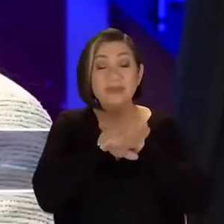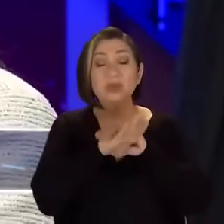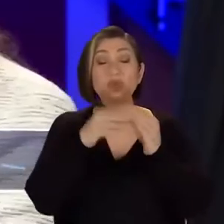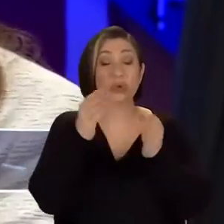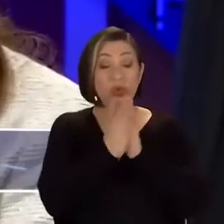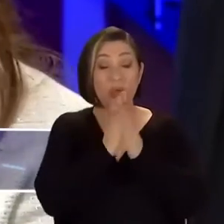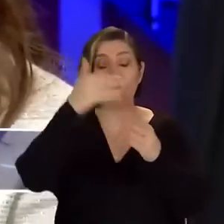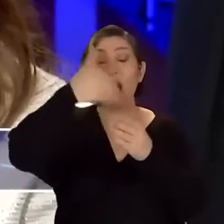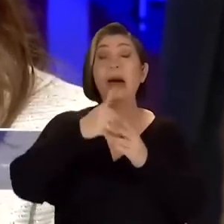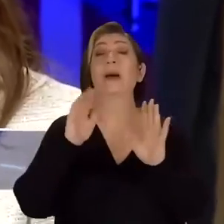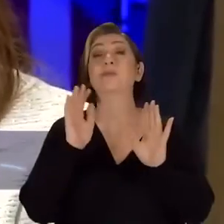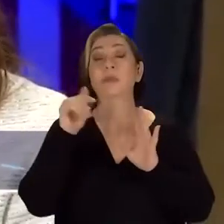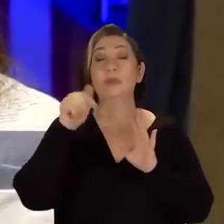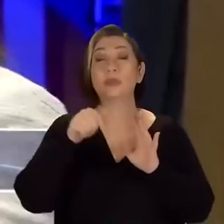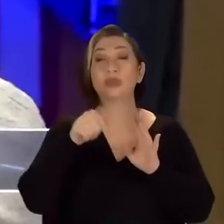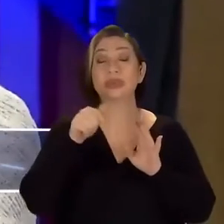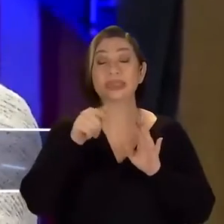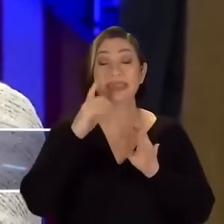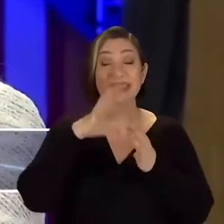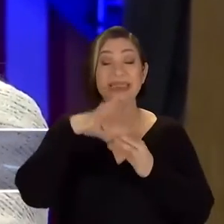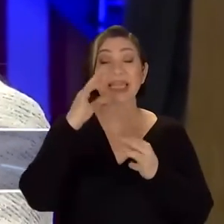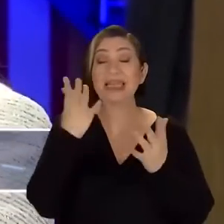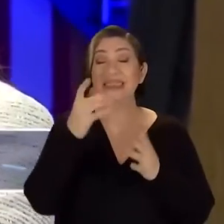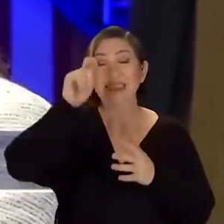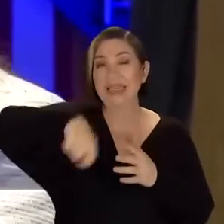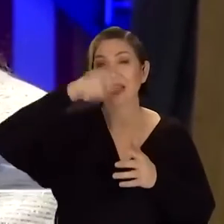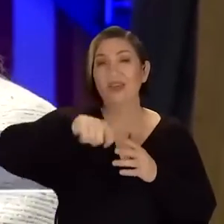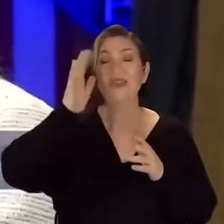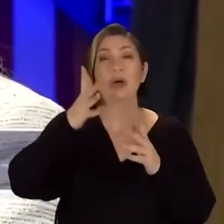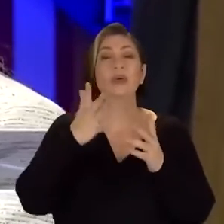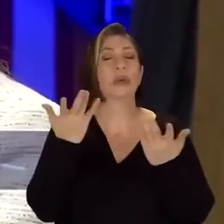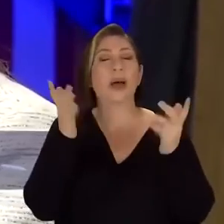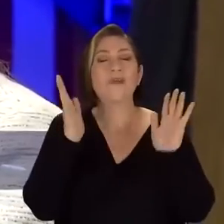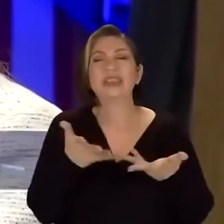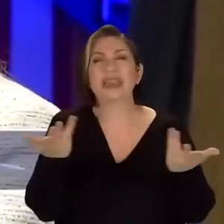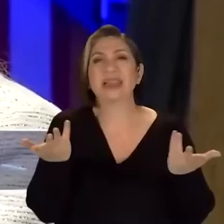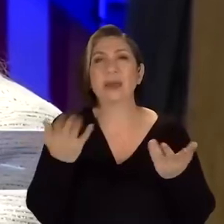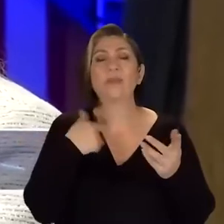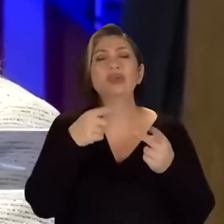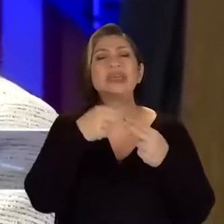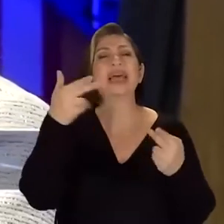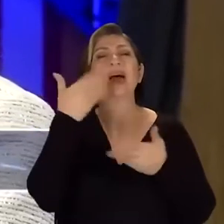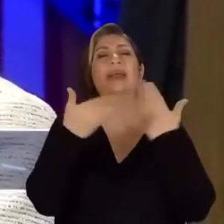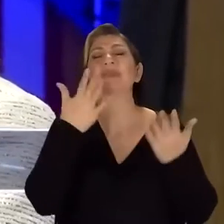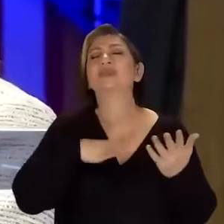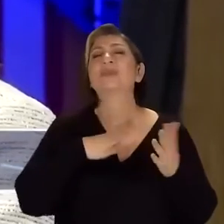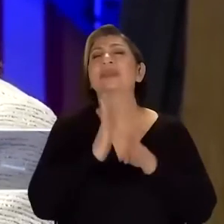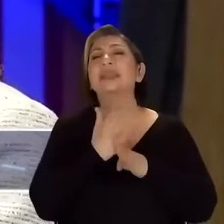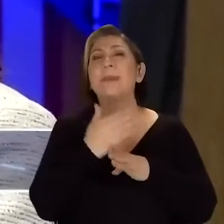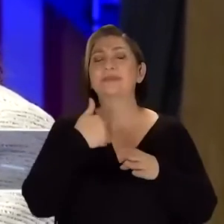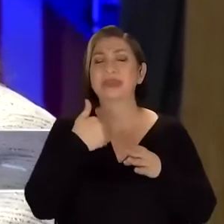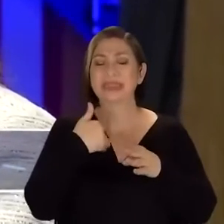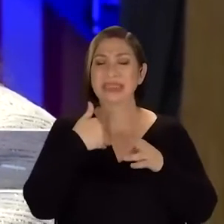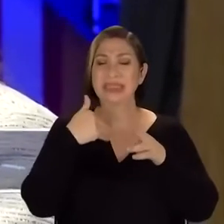bile koyamamış. Şimdi bugün insanlar kredi kartını nasıl farklı kullanıyorlar? Şimdi kredi kartının hikayesinden niye bahsetmek istiyorum? Biz